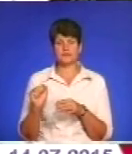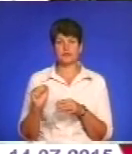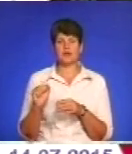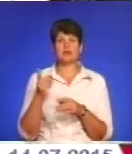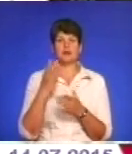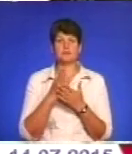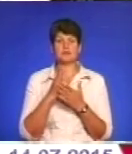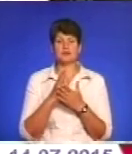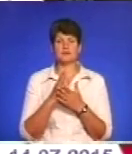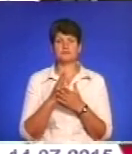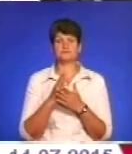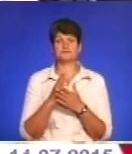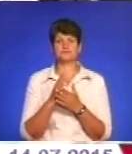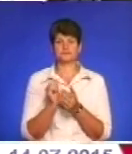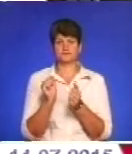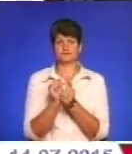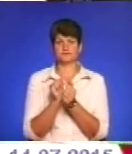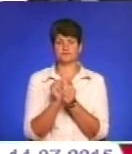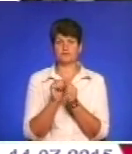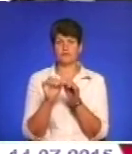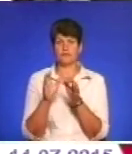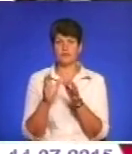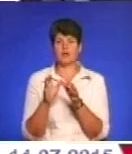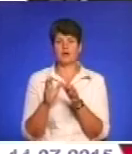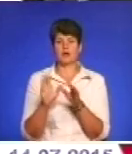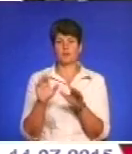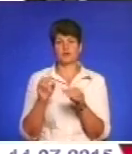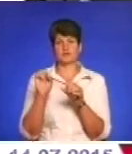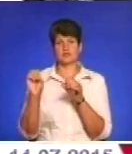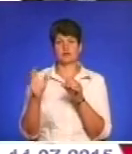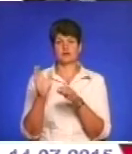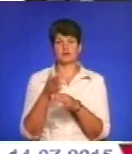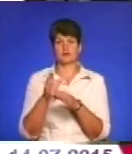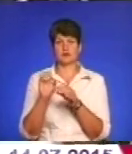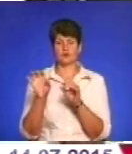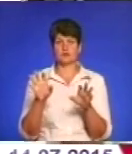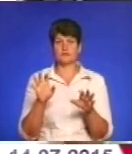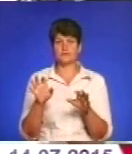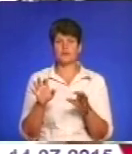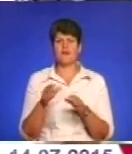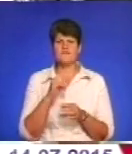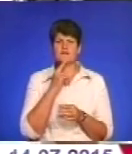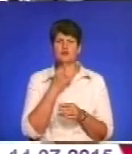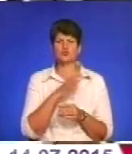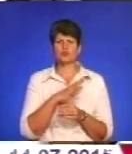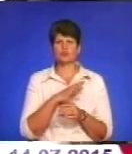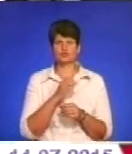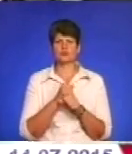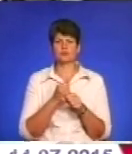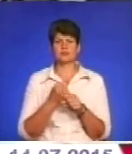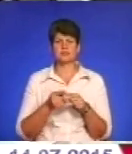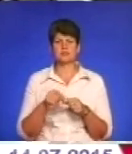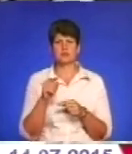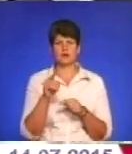відбувається процес сквашування. І потім подається на розвиток, коли вже сквашується йогурт. Важко вам було освоїти цю комп'ютерну програму?